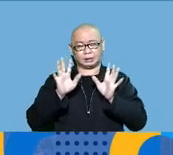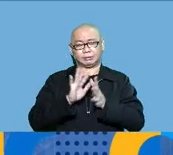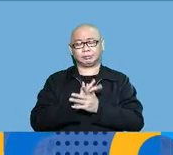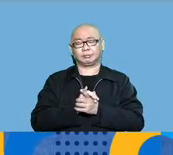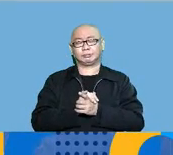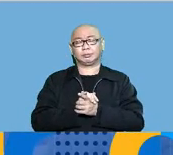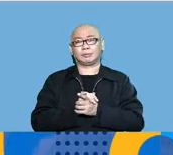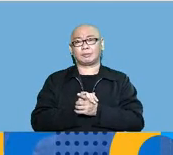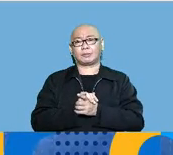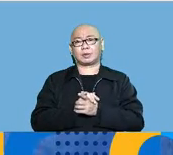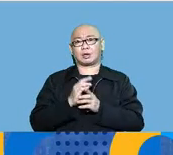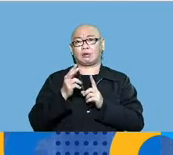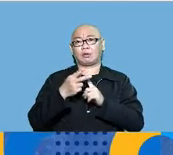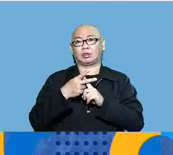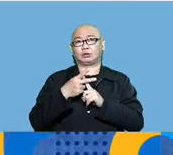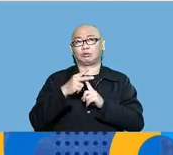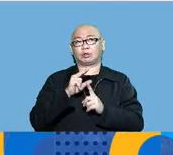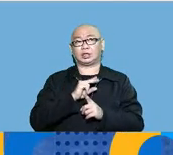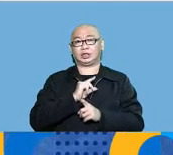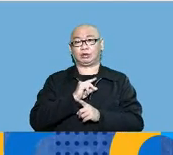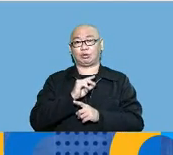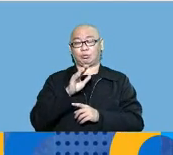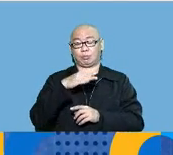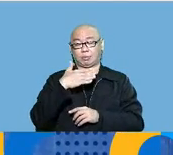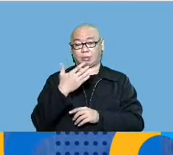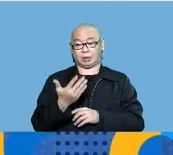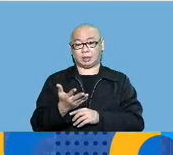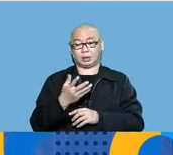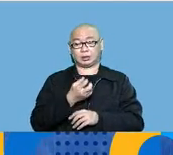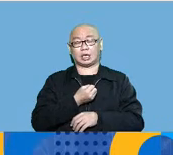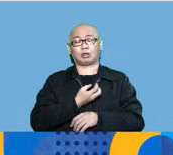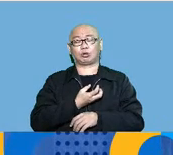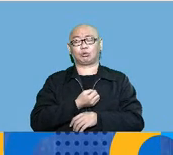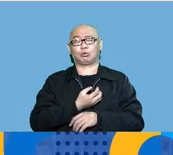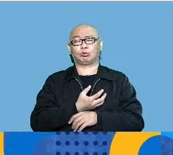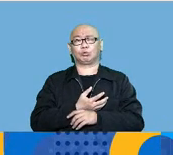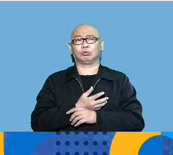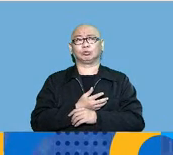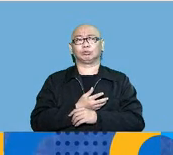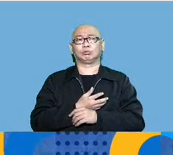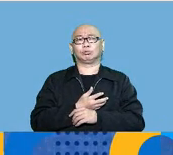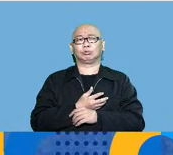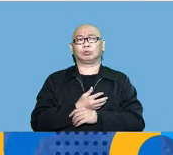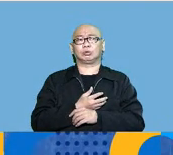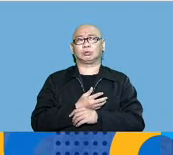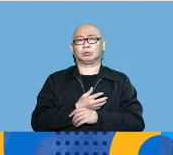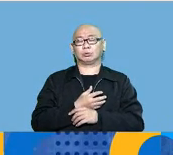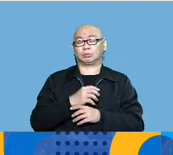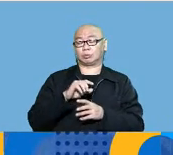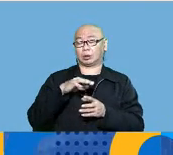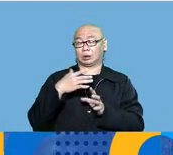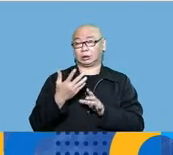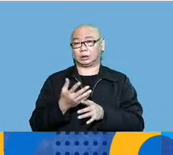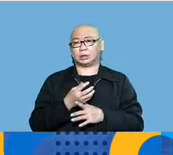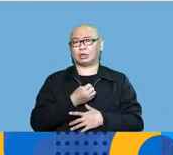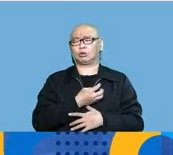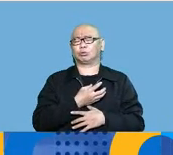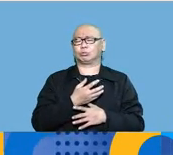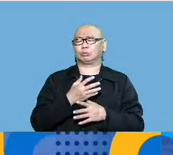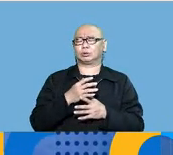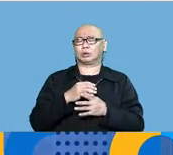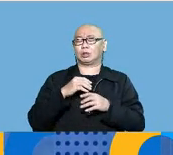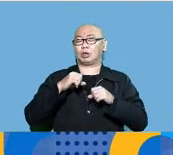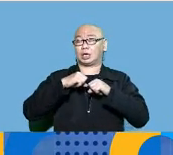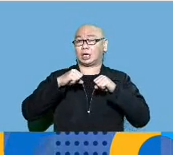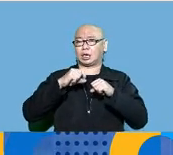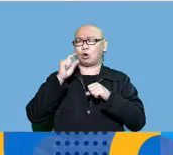Faktor risiko kematian jantung mendadak saat olahraga. Faktor risiko kejadian kematian jantung mendadak saat aktivitas olahraga secara